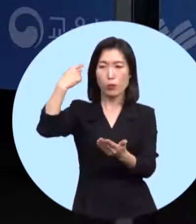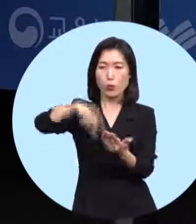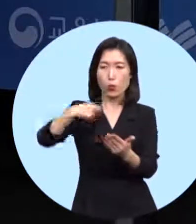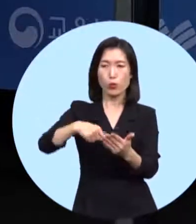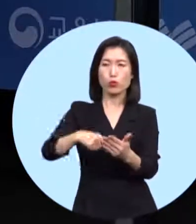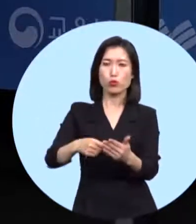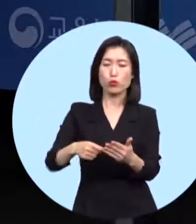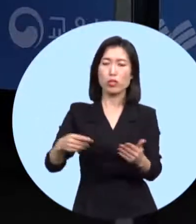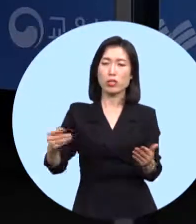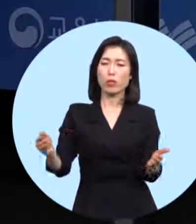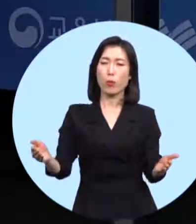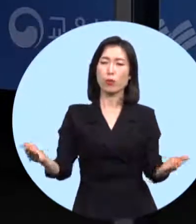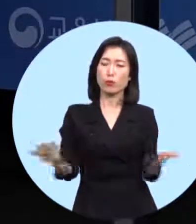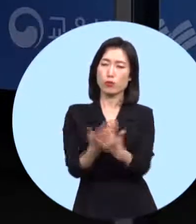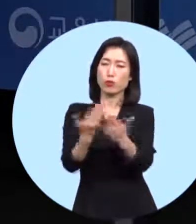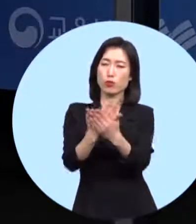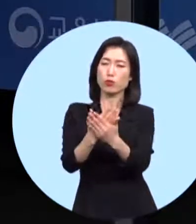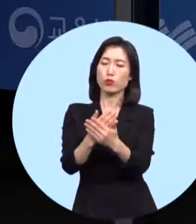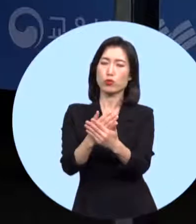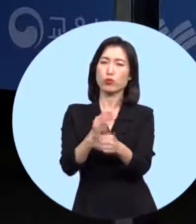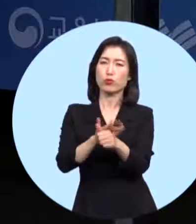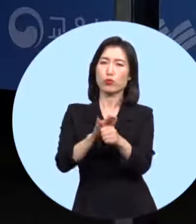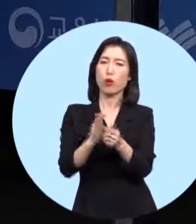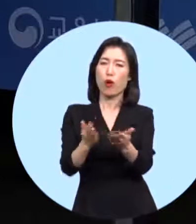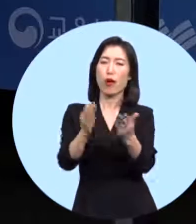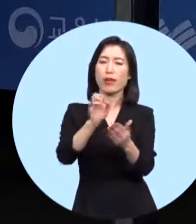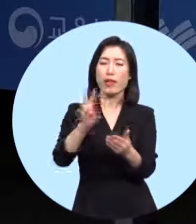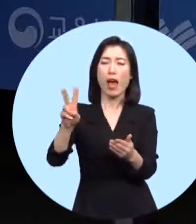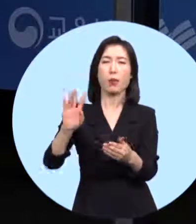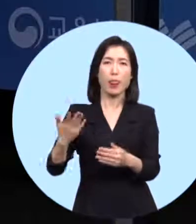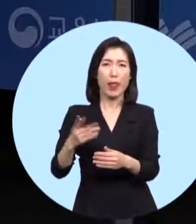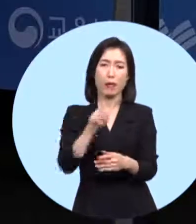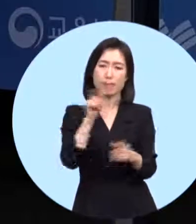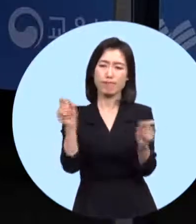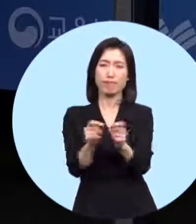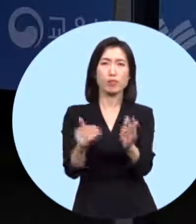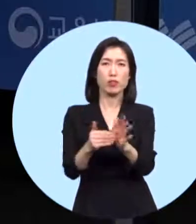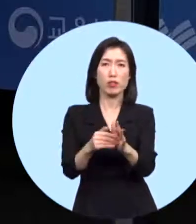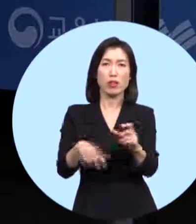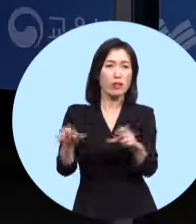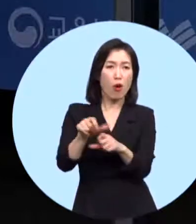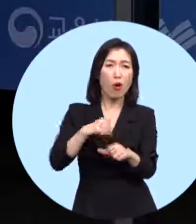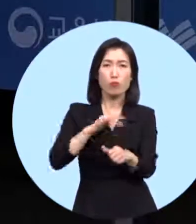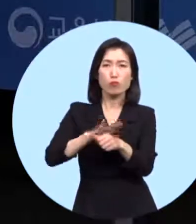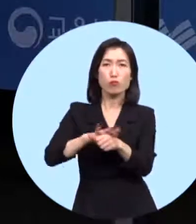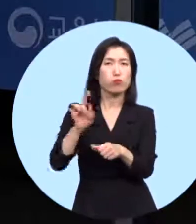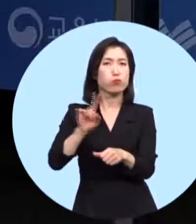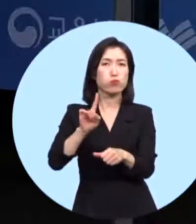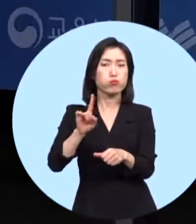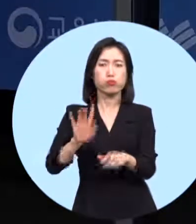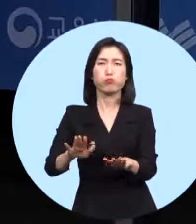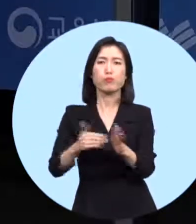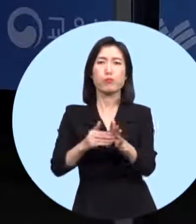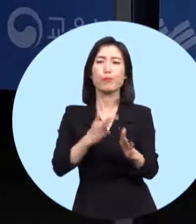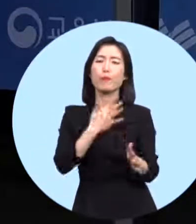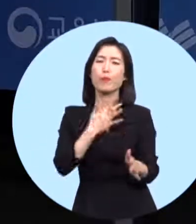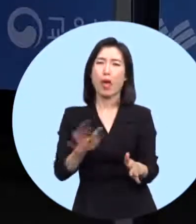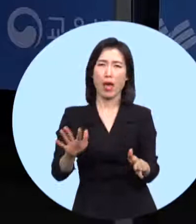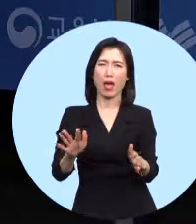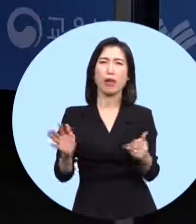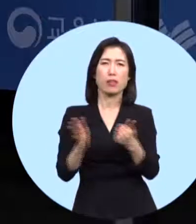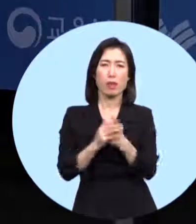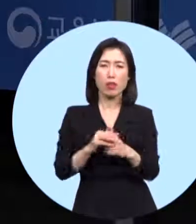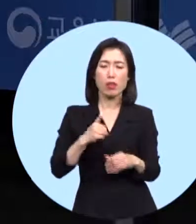한다. 이 정도 수준이죠. 그래서 그 진흥하기 위해서 뭘 해야 할까 고민하려 해도 이제까지 해보지